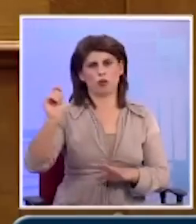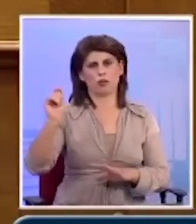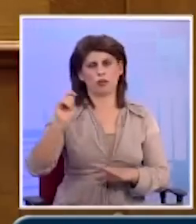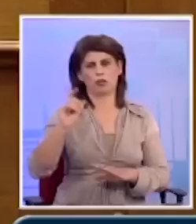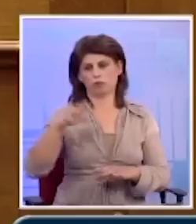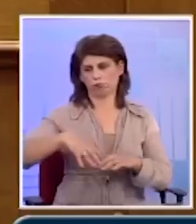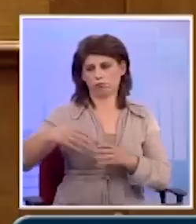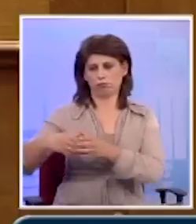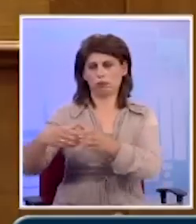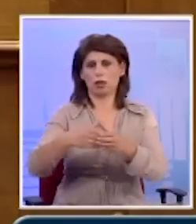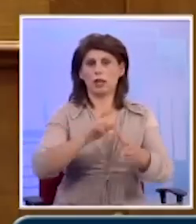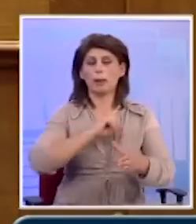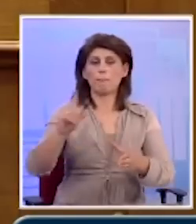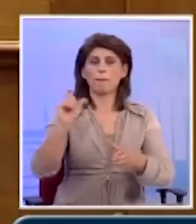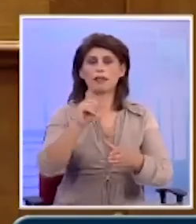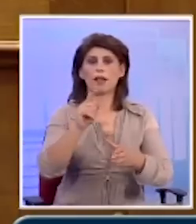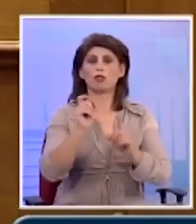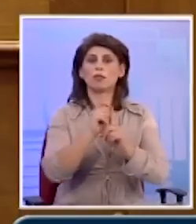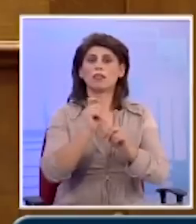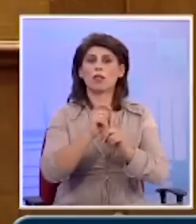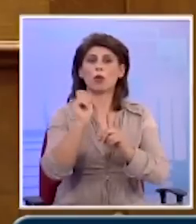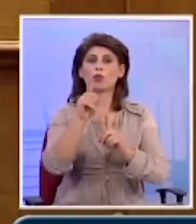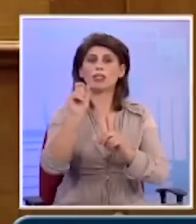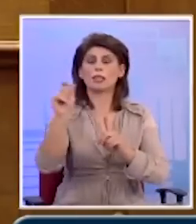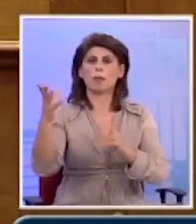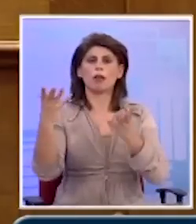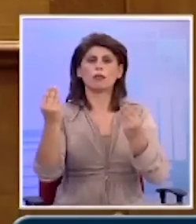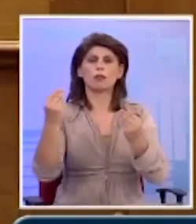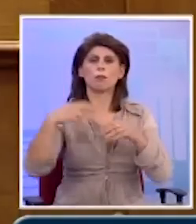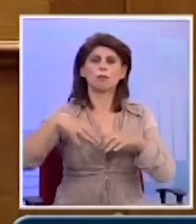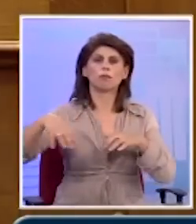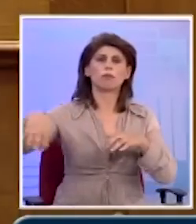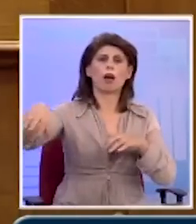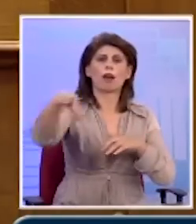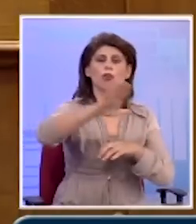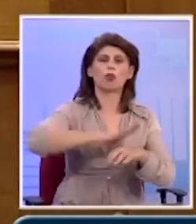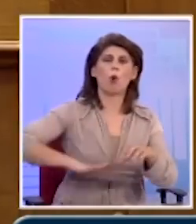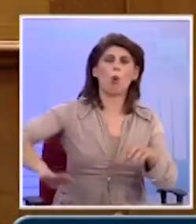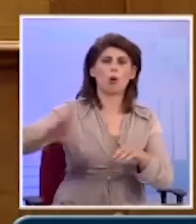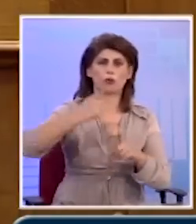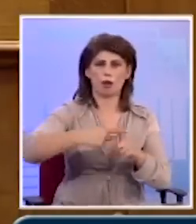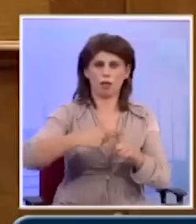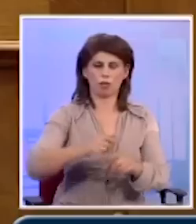δυνάμεων για τη μη μετάδοση ψηφιακού σήματος σε πάρα πολλές περιοχές της χώρας.